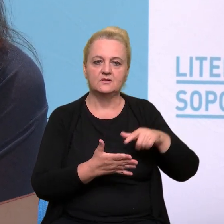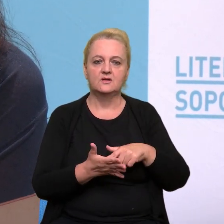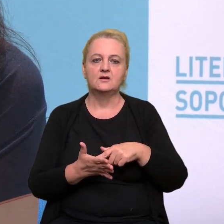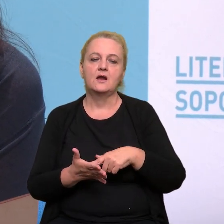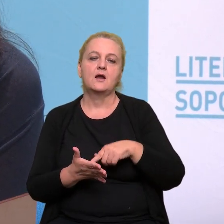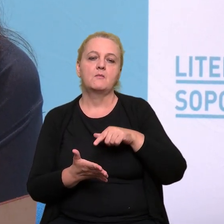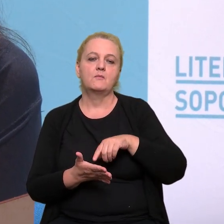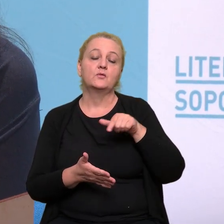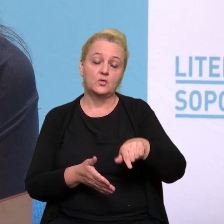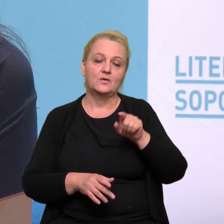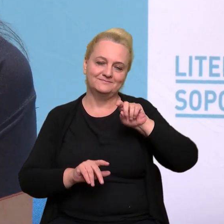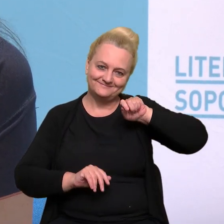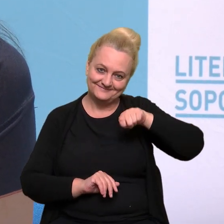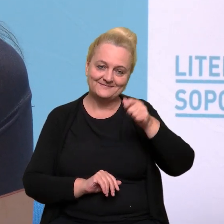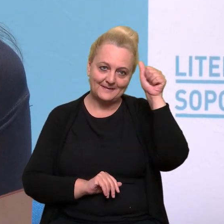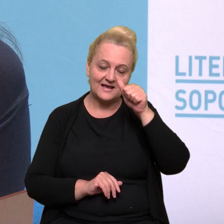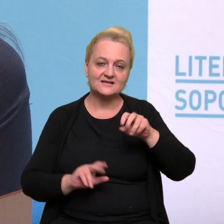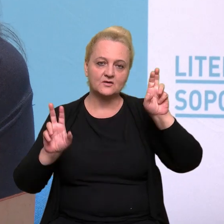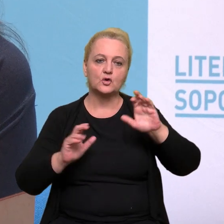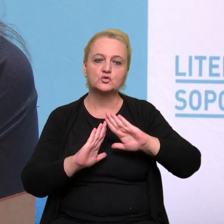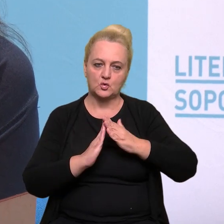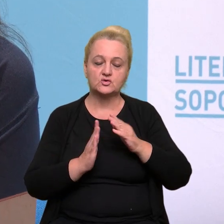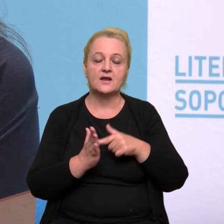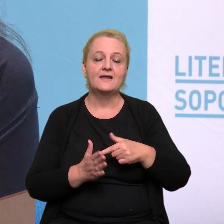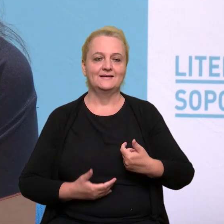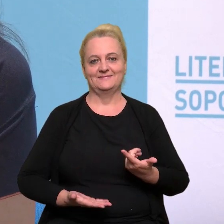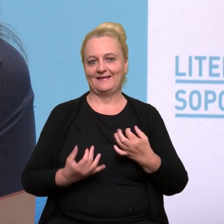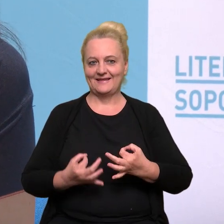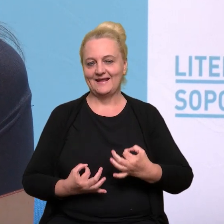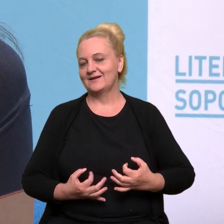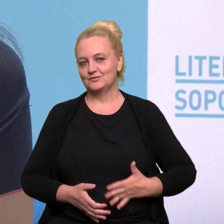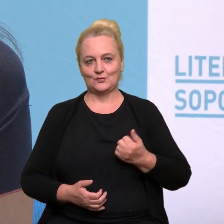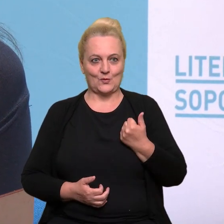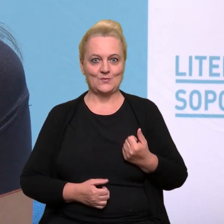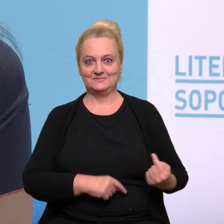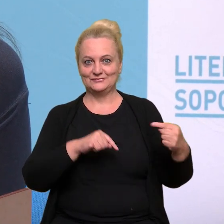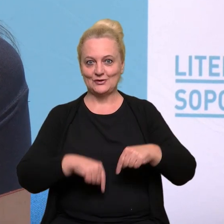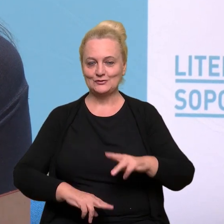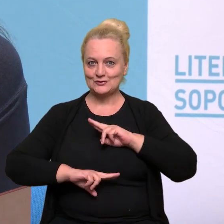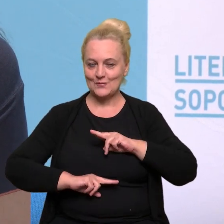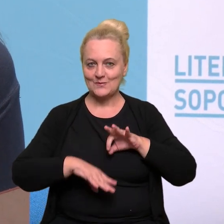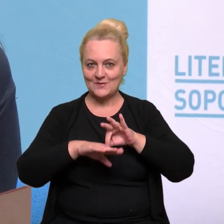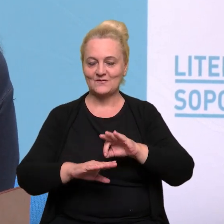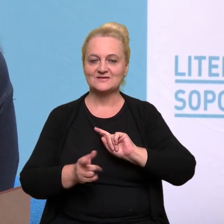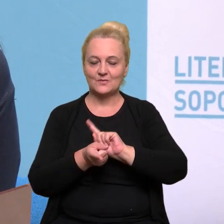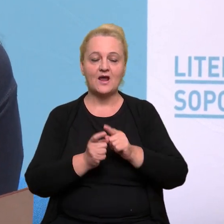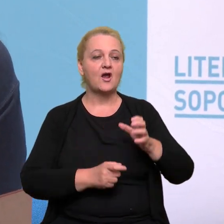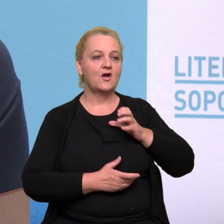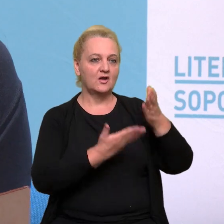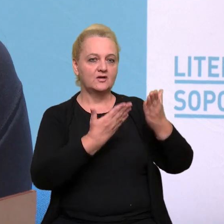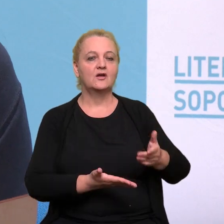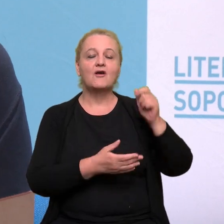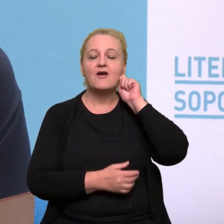czyli książka. I mam zaszczyt wielki być teraz w Sopocie i prowadzić spotkanie dla Państwa, a moją gościnią dzisiaj jest